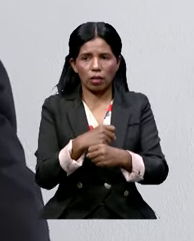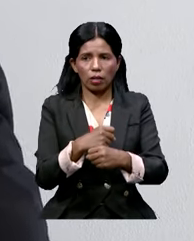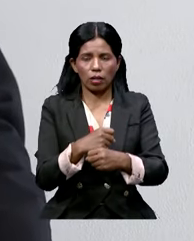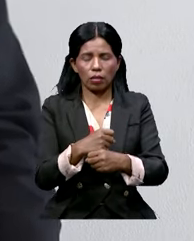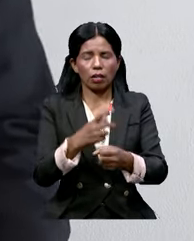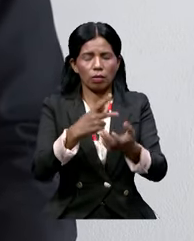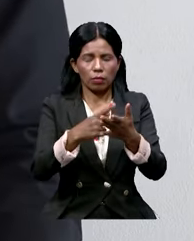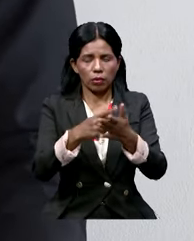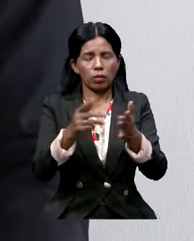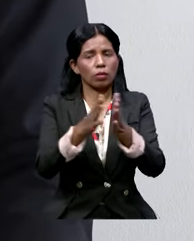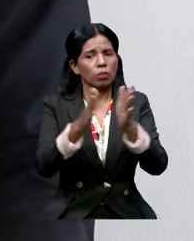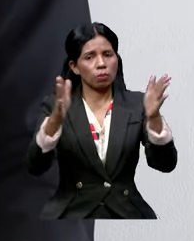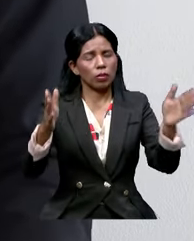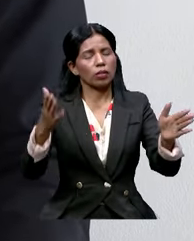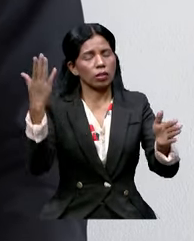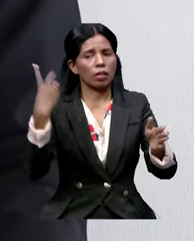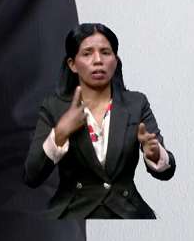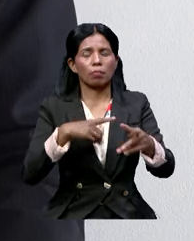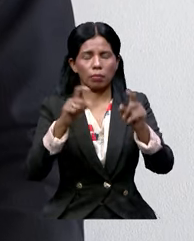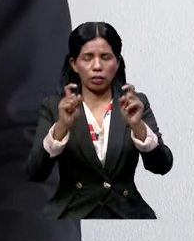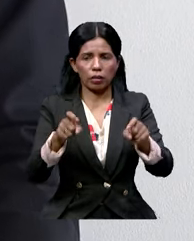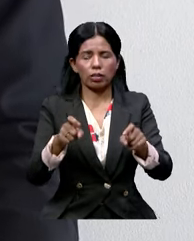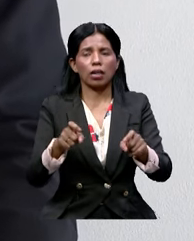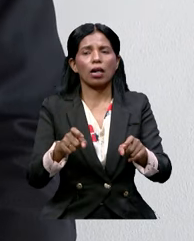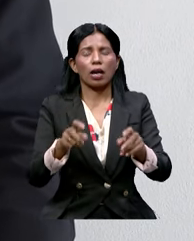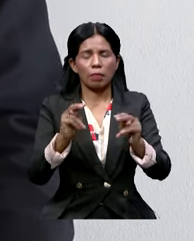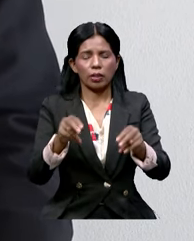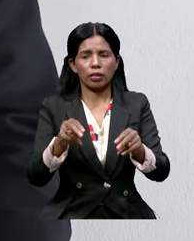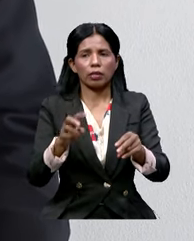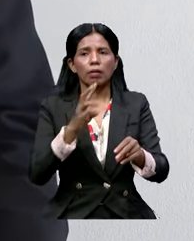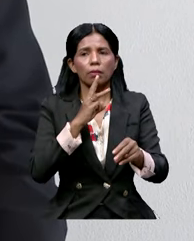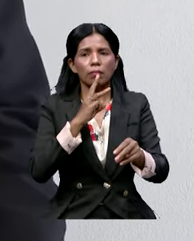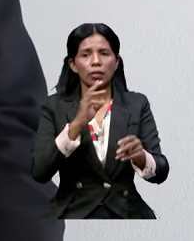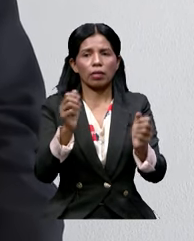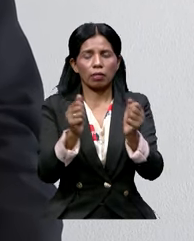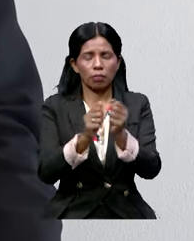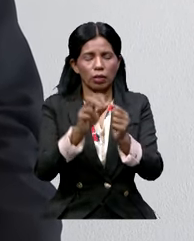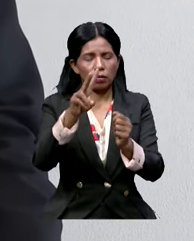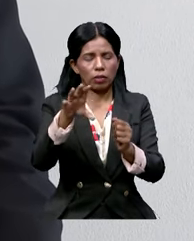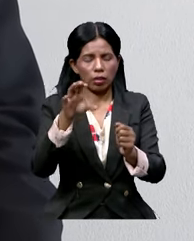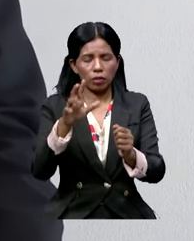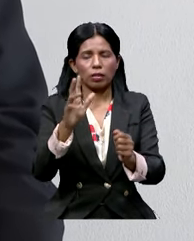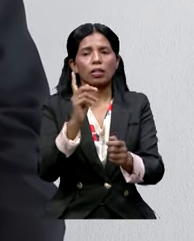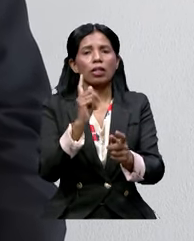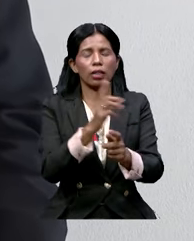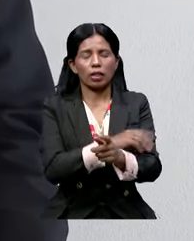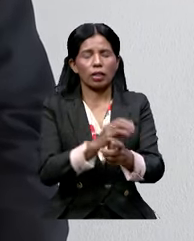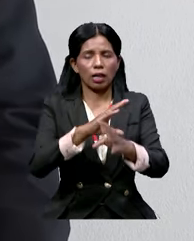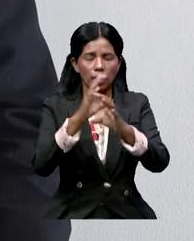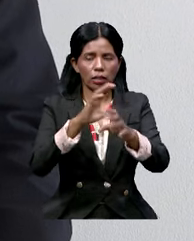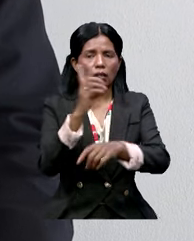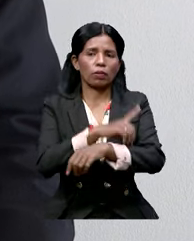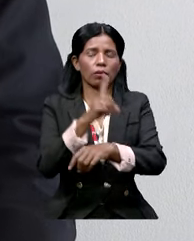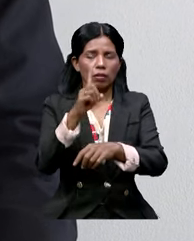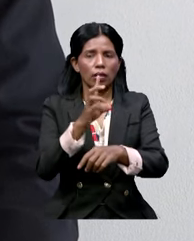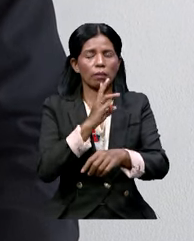projek tu buat ya track ni ami presisa bay parese kuasi 200 track lorong ida ni susah los sekarik yeah. La